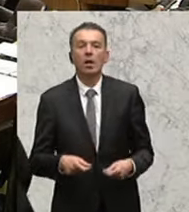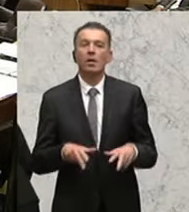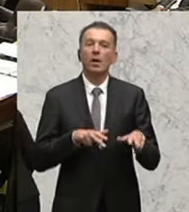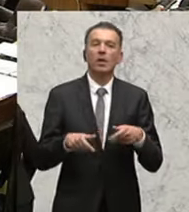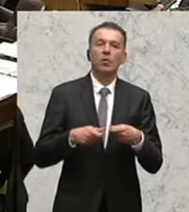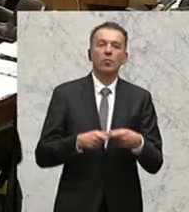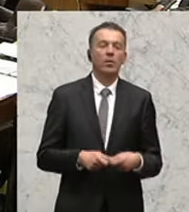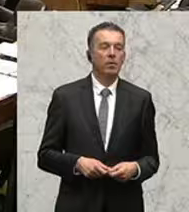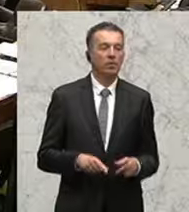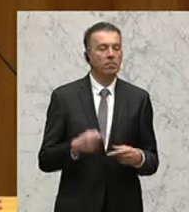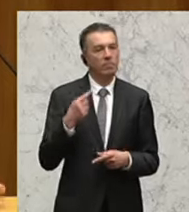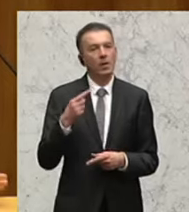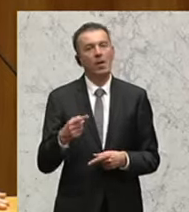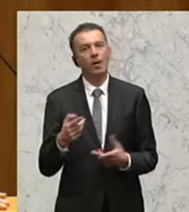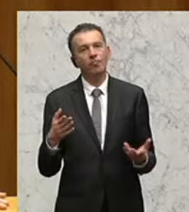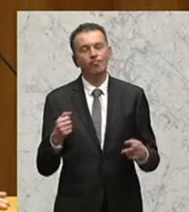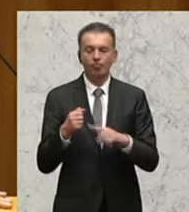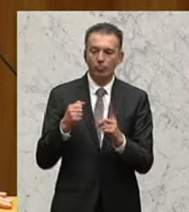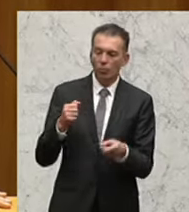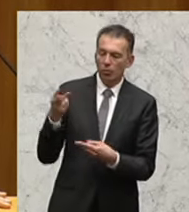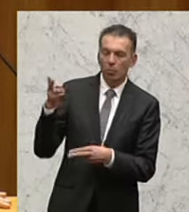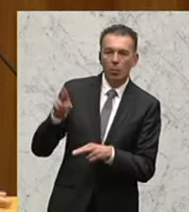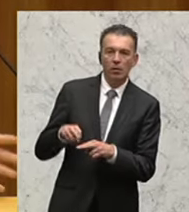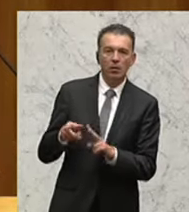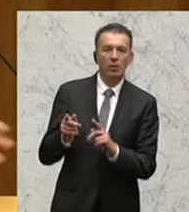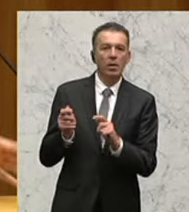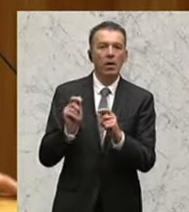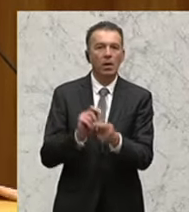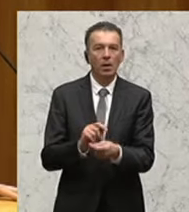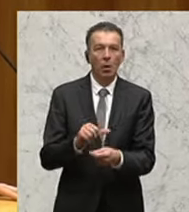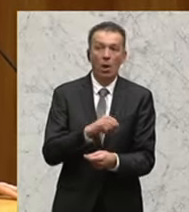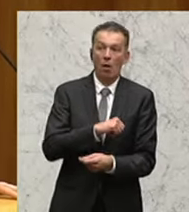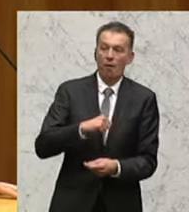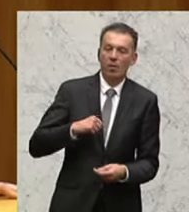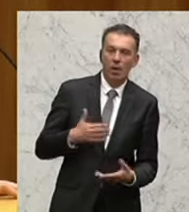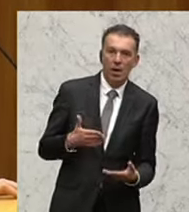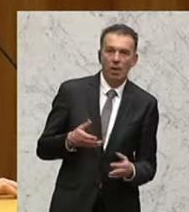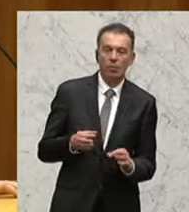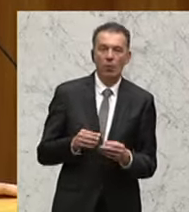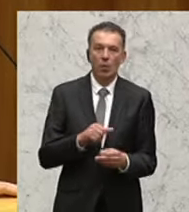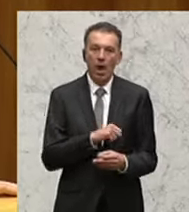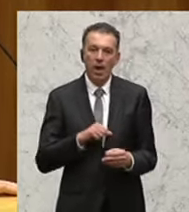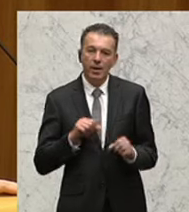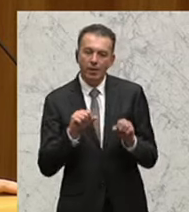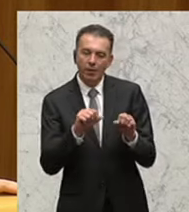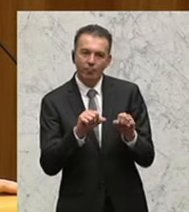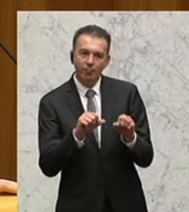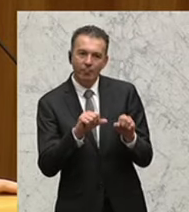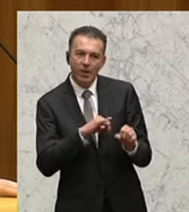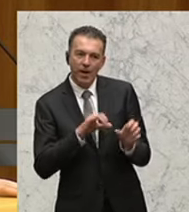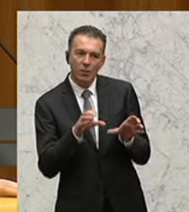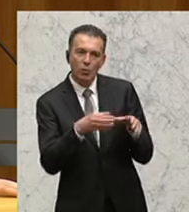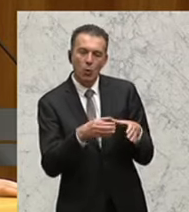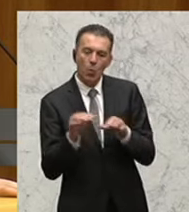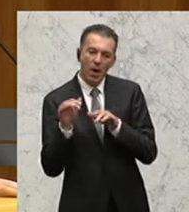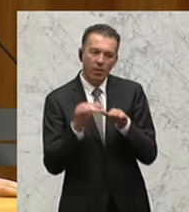Wir neigen hier ja dazu, das Budget danach zu bewerten, wie sich die Änderungen vielleicht auf uns selbst oder die eigene Klientel auswirken. Aber was wirklich fehlt, ist,